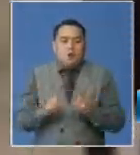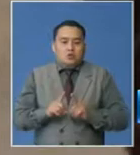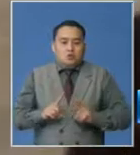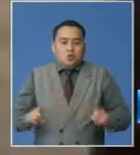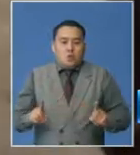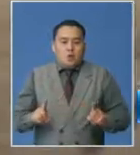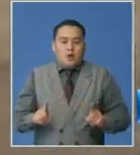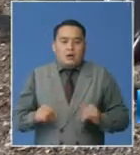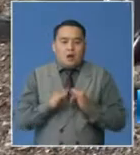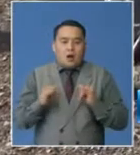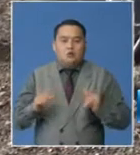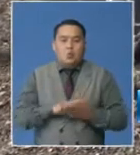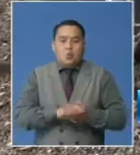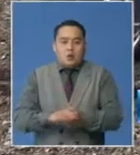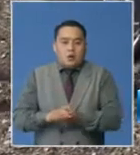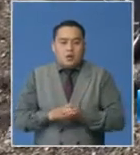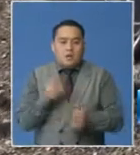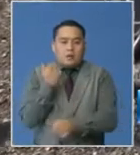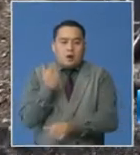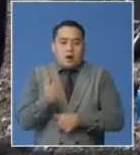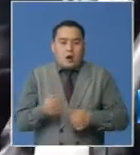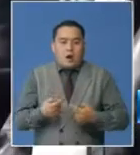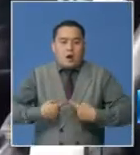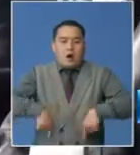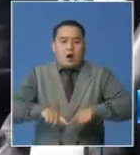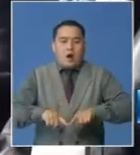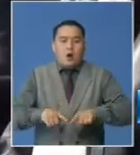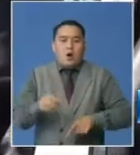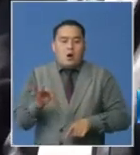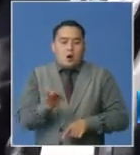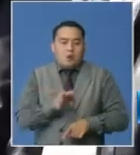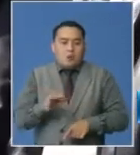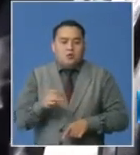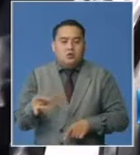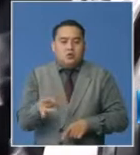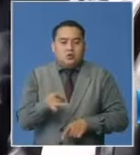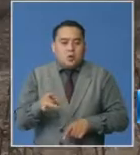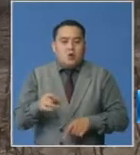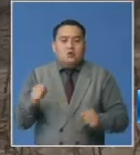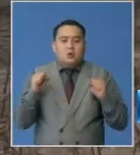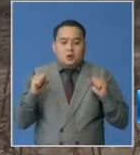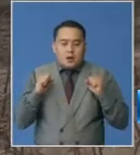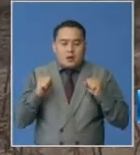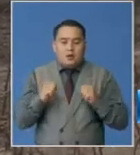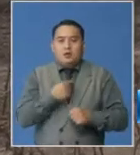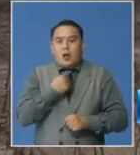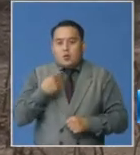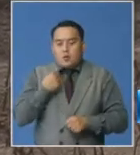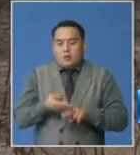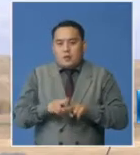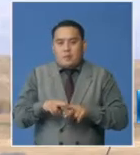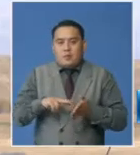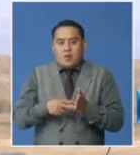значение. Расширяется и укрепляется материальная база. Организуются различные областные и республиканские конно-спортивные соревнования. Город Талдыкурган в этом